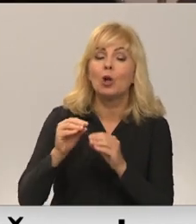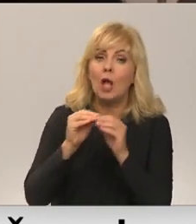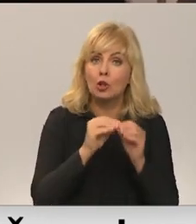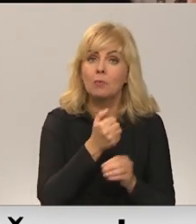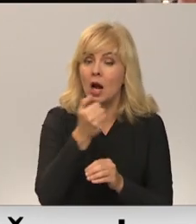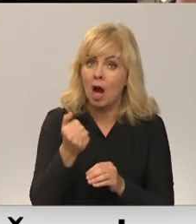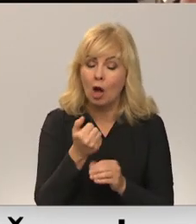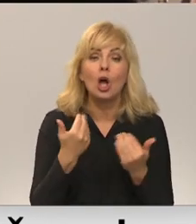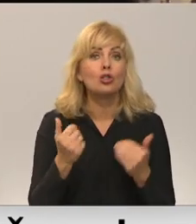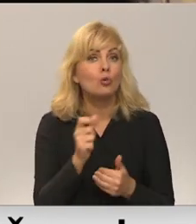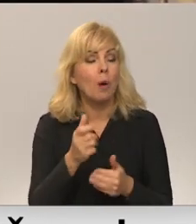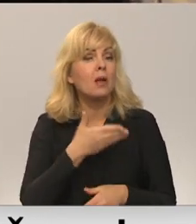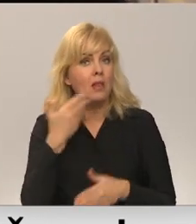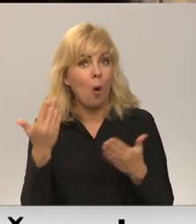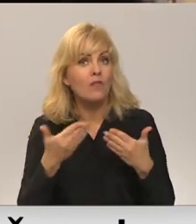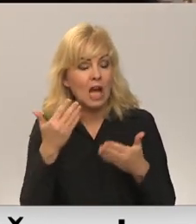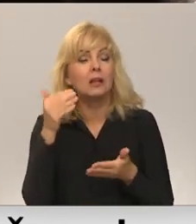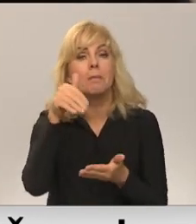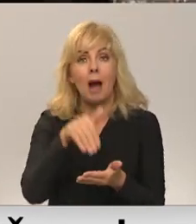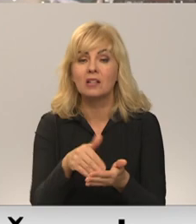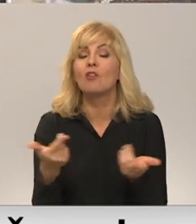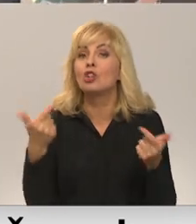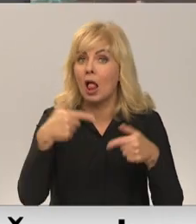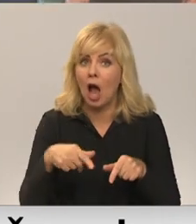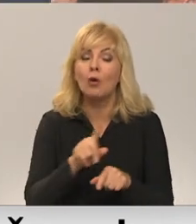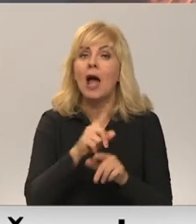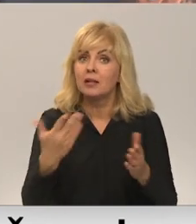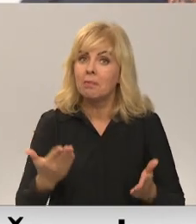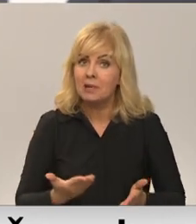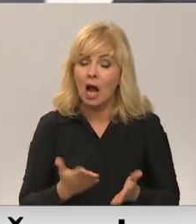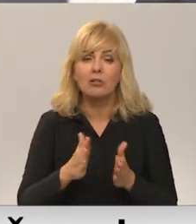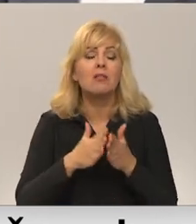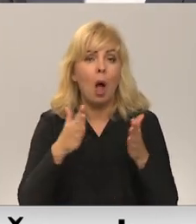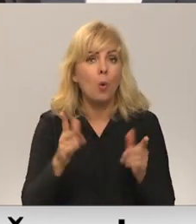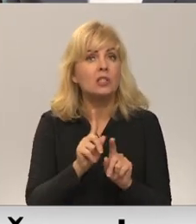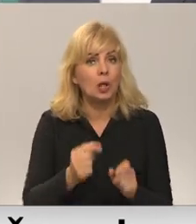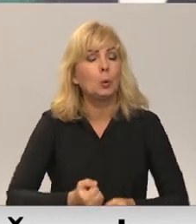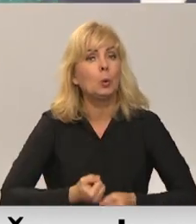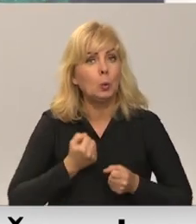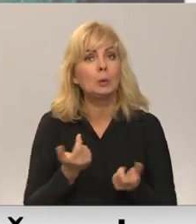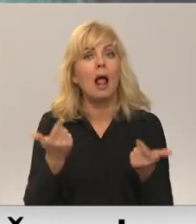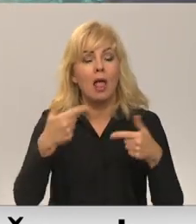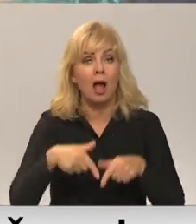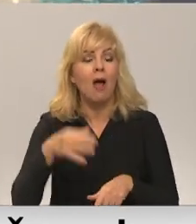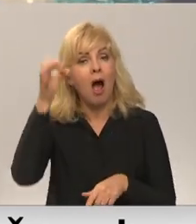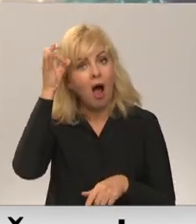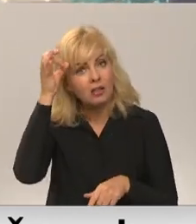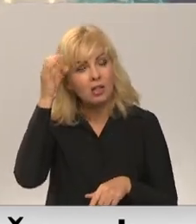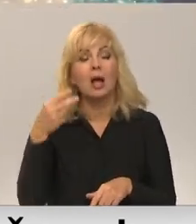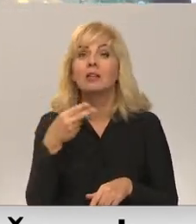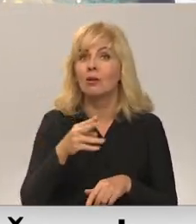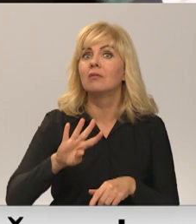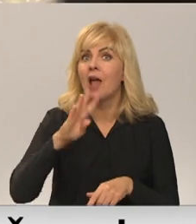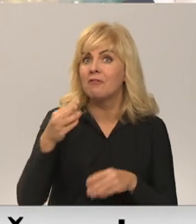atzina, ka šobrīd viegli nav, bet pastāvēšanas laikā ir piedzīvoti arī daudz grūtāki laiki. Es atceros